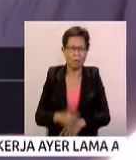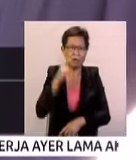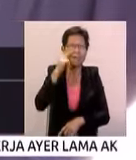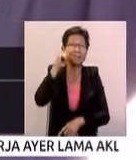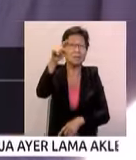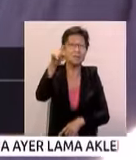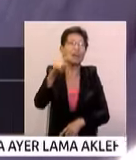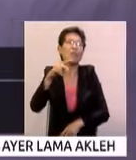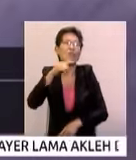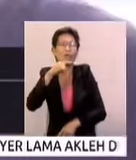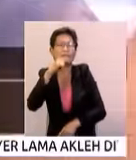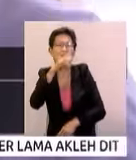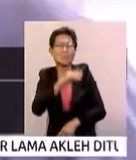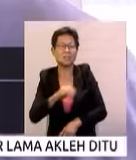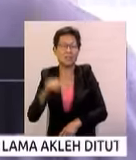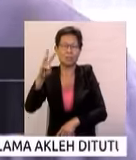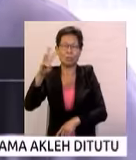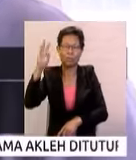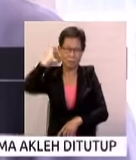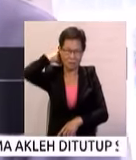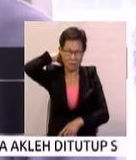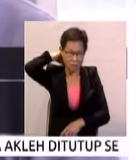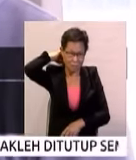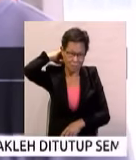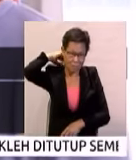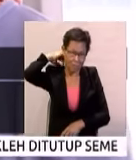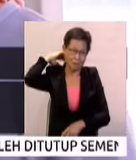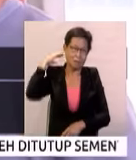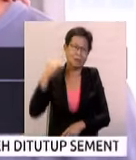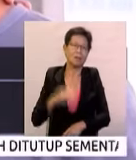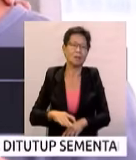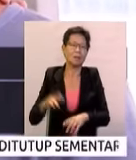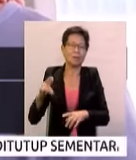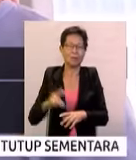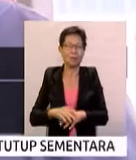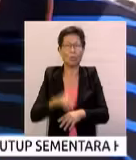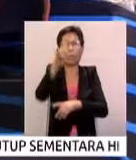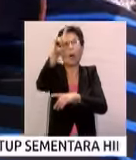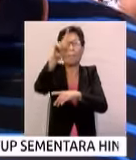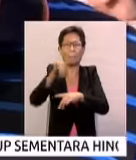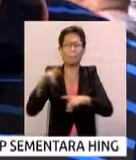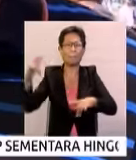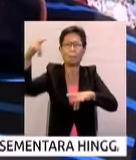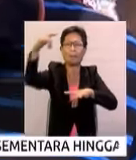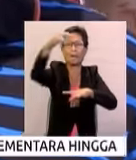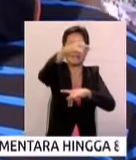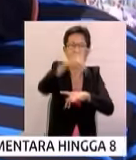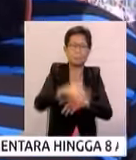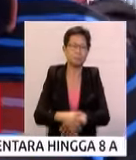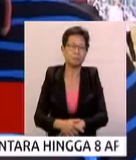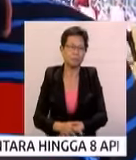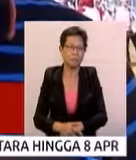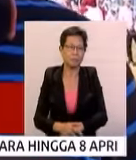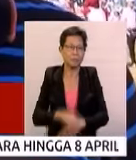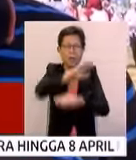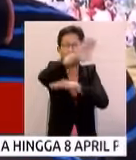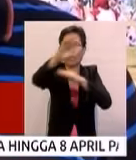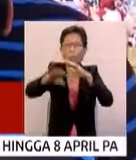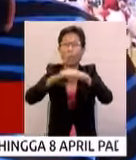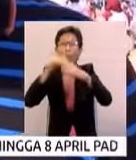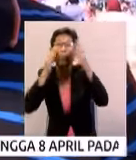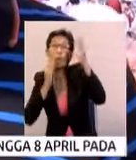and West aircraft on this place, on one place. I think it's just, the